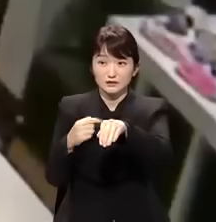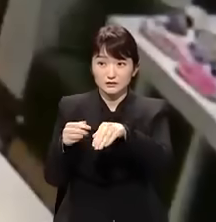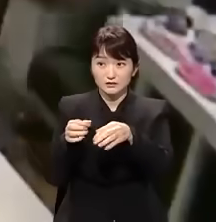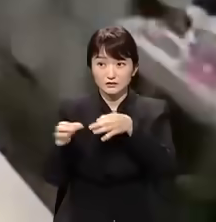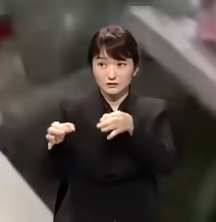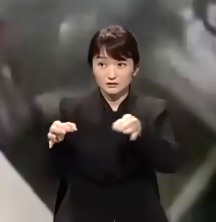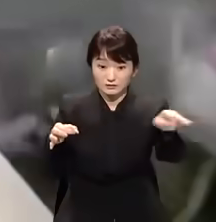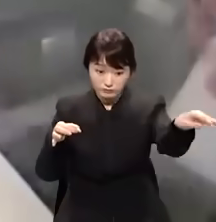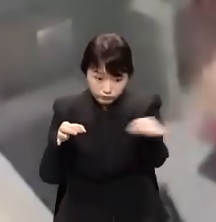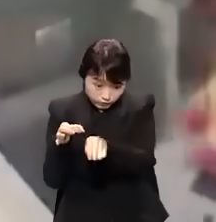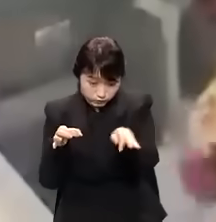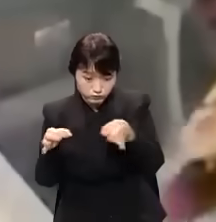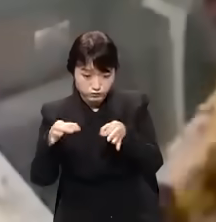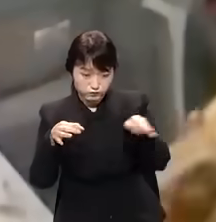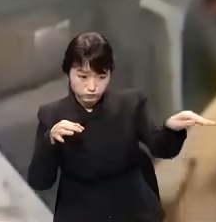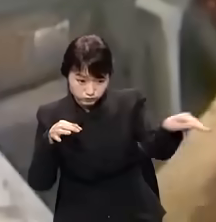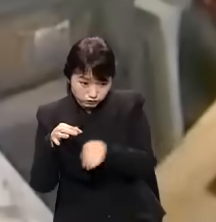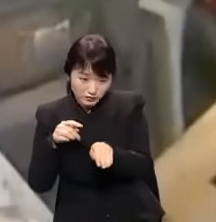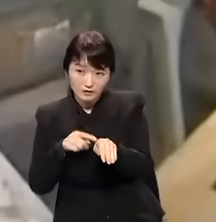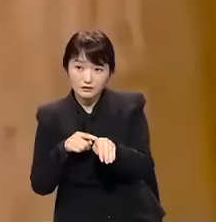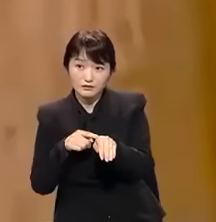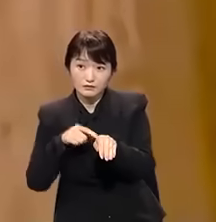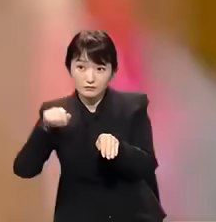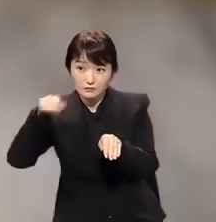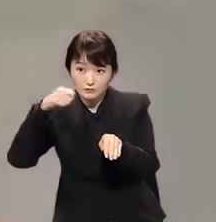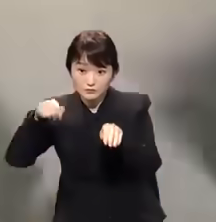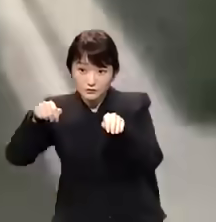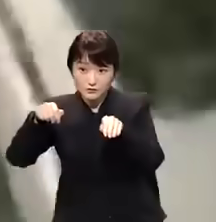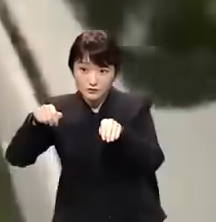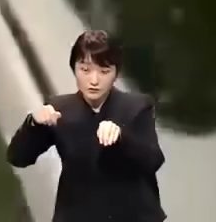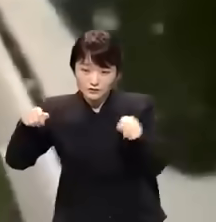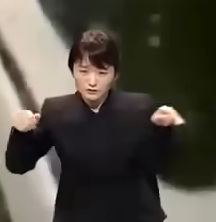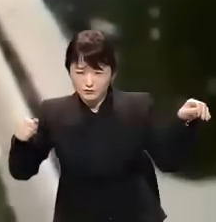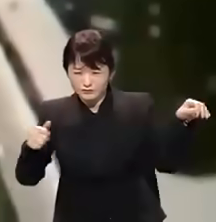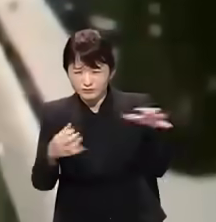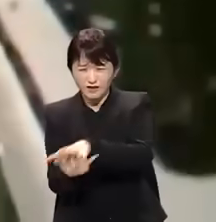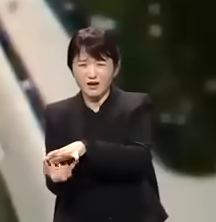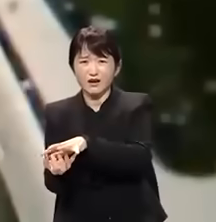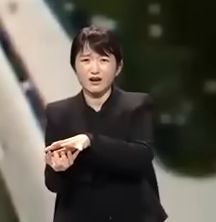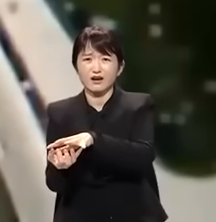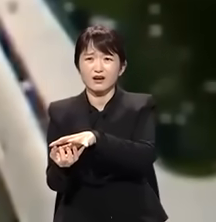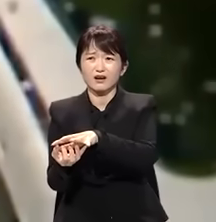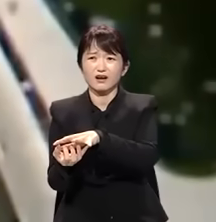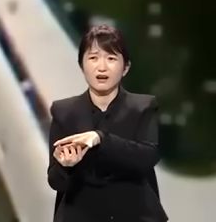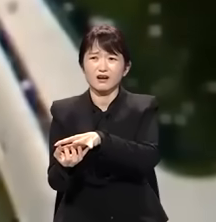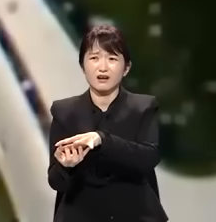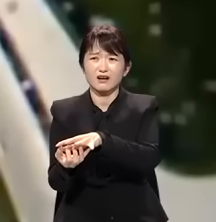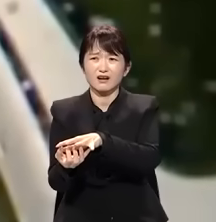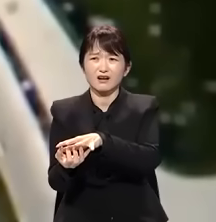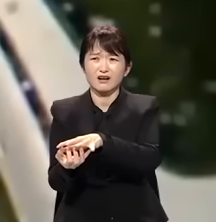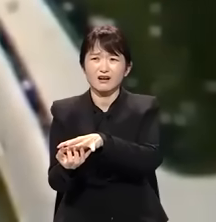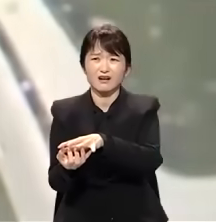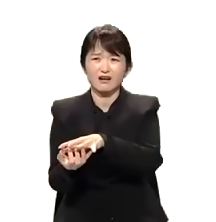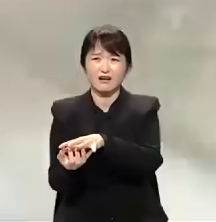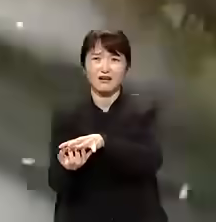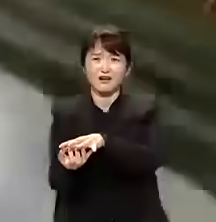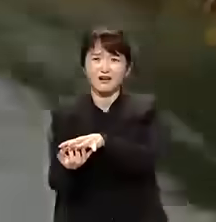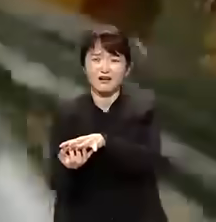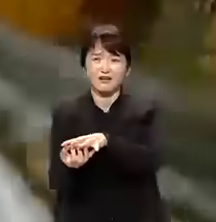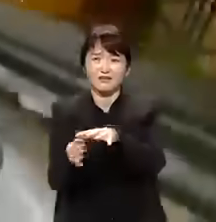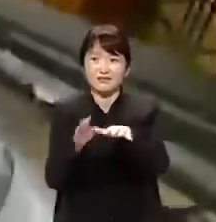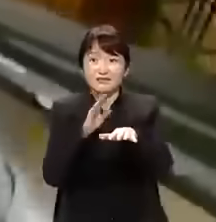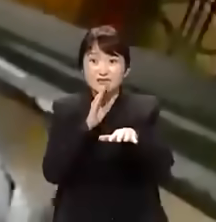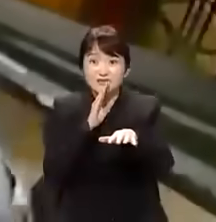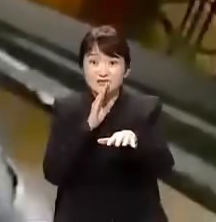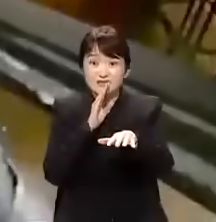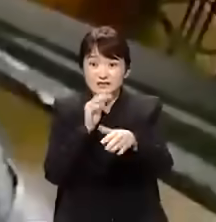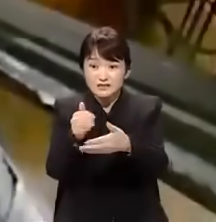들이닥친 상황인데요 이차는 식사 중이던 손님들을 그대로 덮쳤습니다 그리고 한손님 보셨죠 그야말로 와 깻잎한장